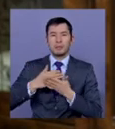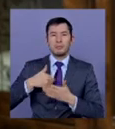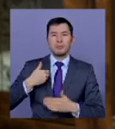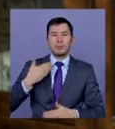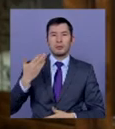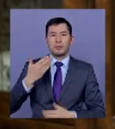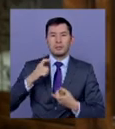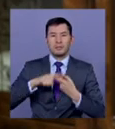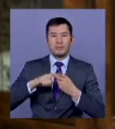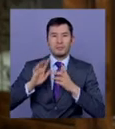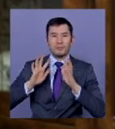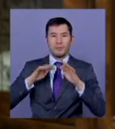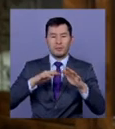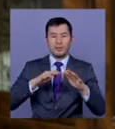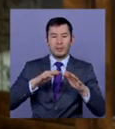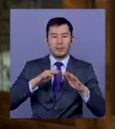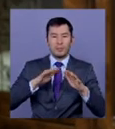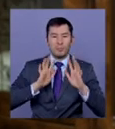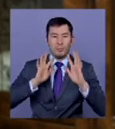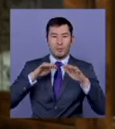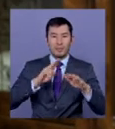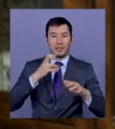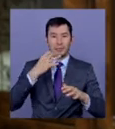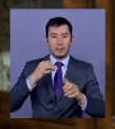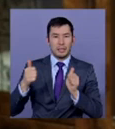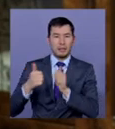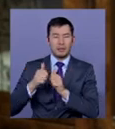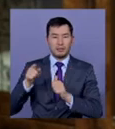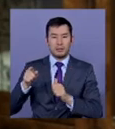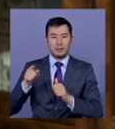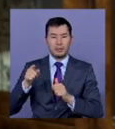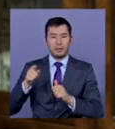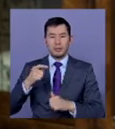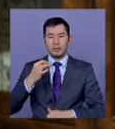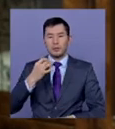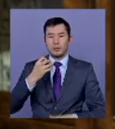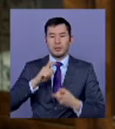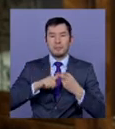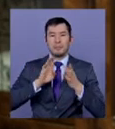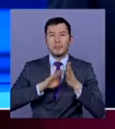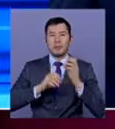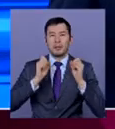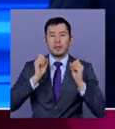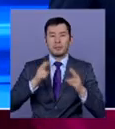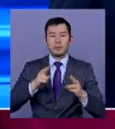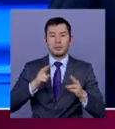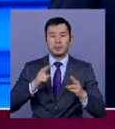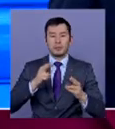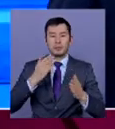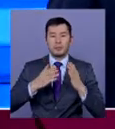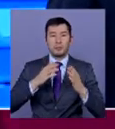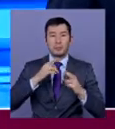Қазақстанға Каспий теңізі арқылы көршілес мемлекет болып табылатындығы, жағдай ушығатын болса, мынау қауіпсіздік жоғалатын болса,